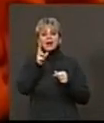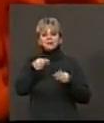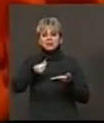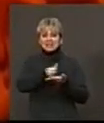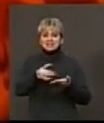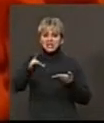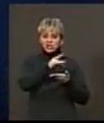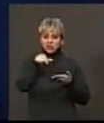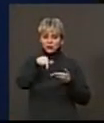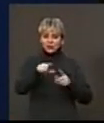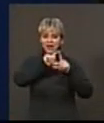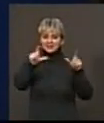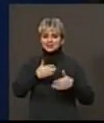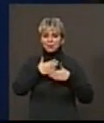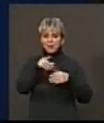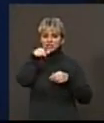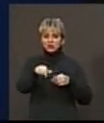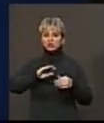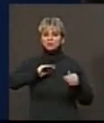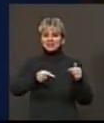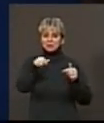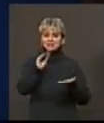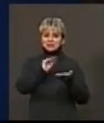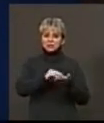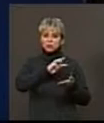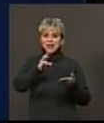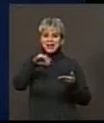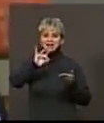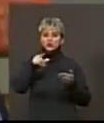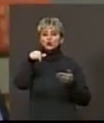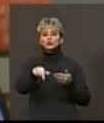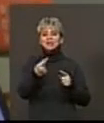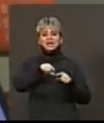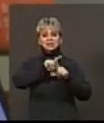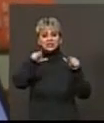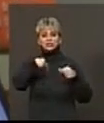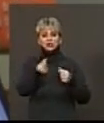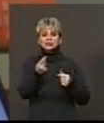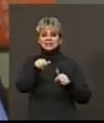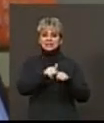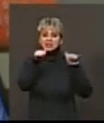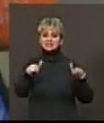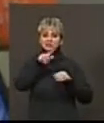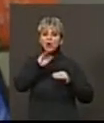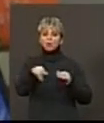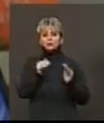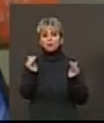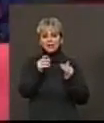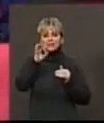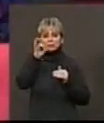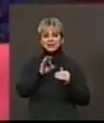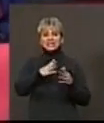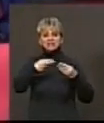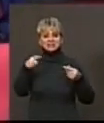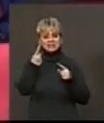Капитализация регионального агентства поддержки предпринимательства составляет 1 000 000 000 рублей. Это агентство выдает деньги на развитие под небольшой процент, и к